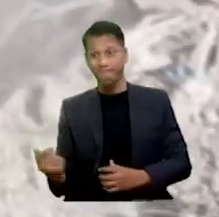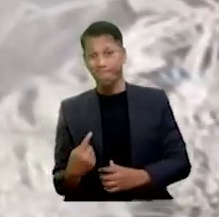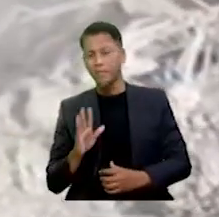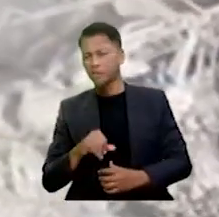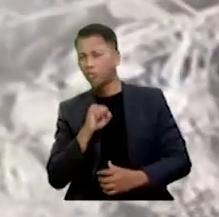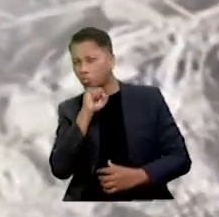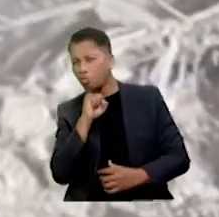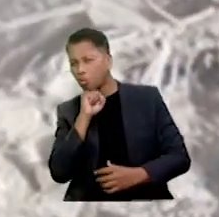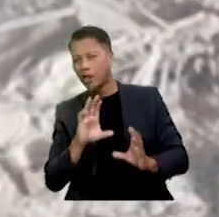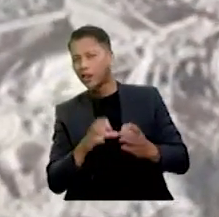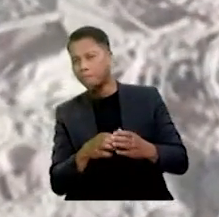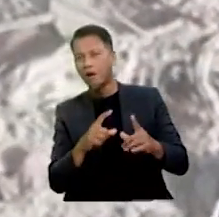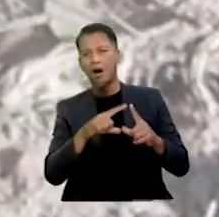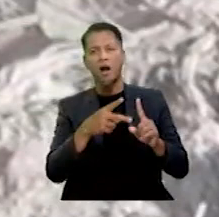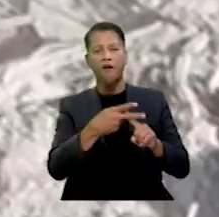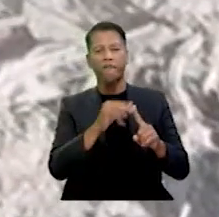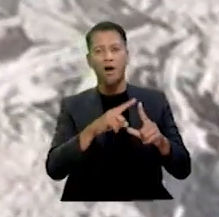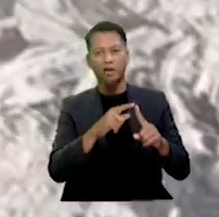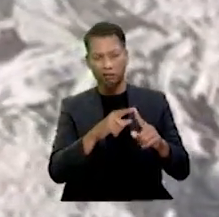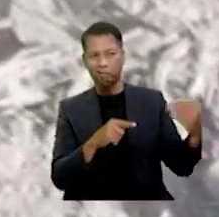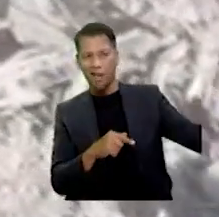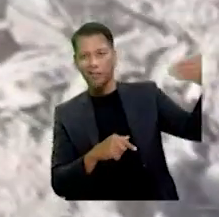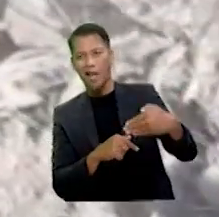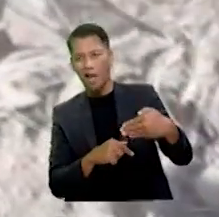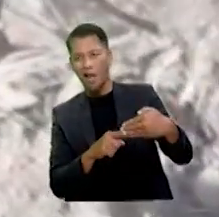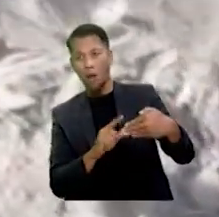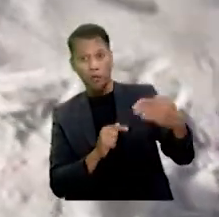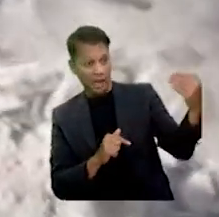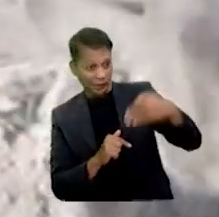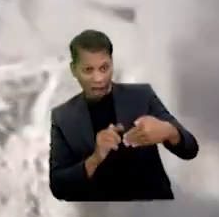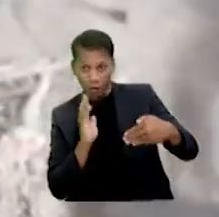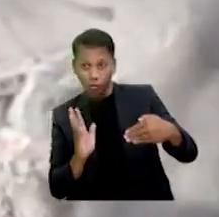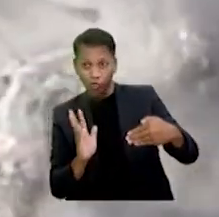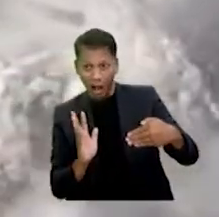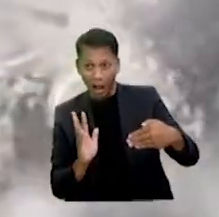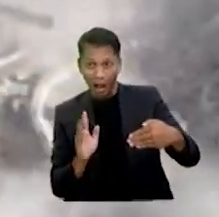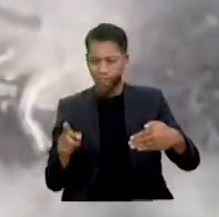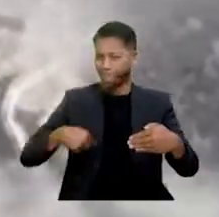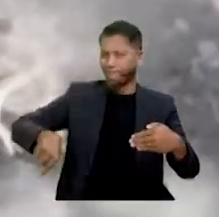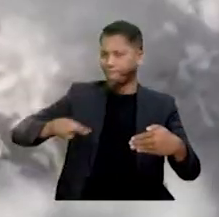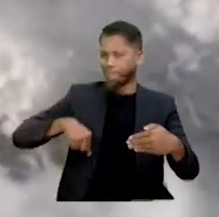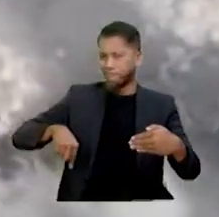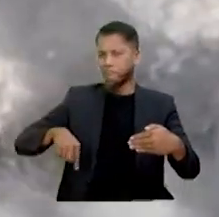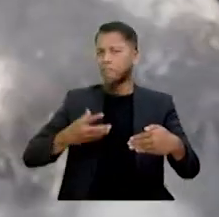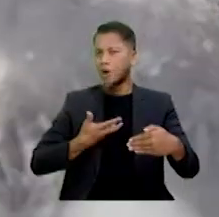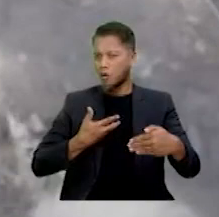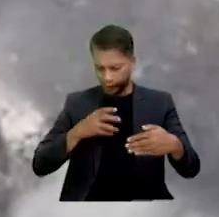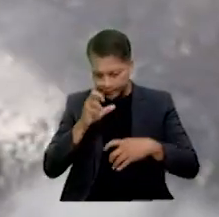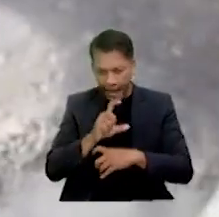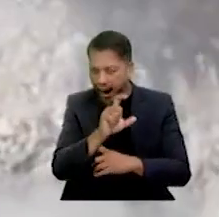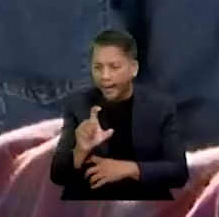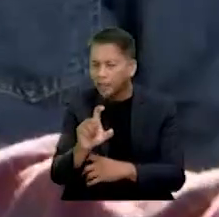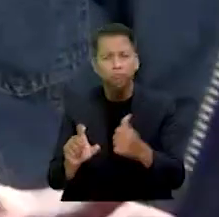untuk datang setelah pihak Afat datang baru kita bisa untuk mencari atau menggali kembali terkait orang-orang yang